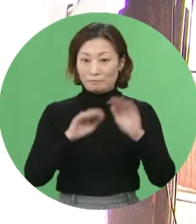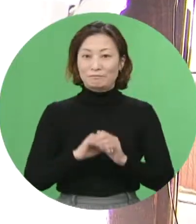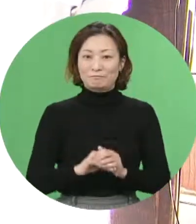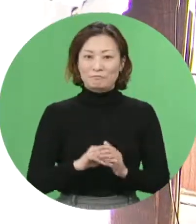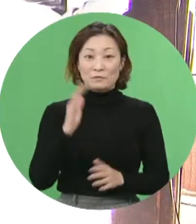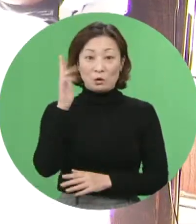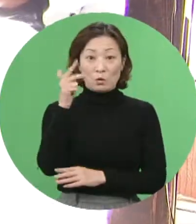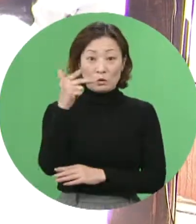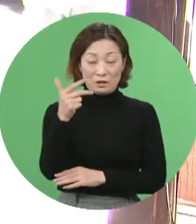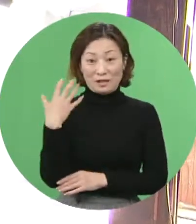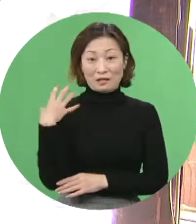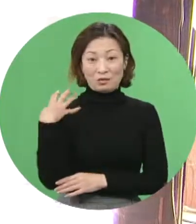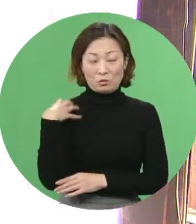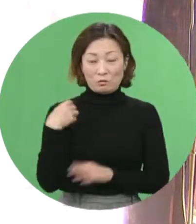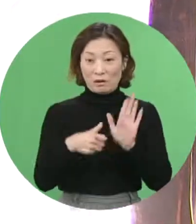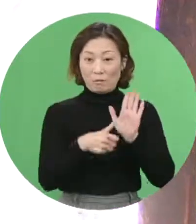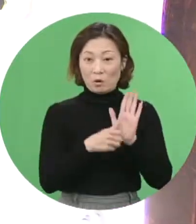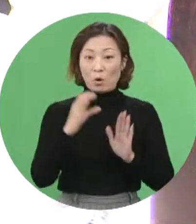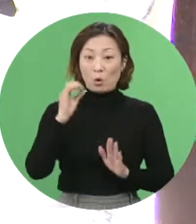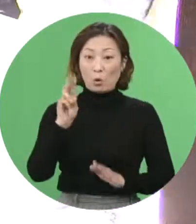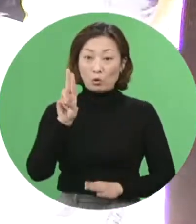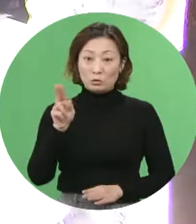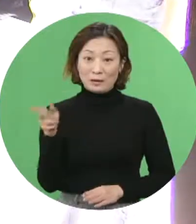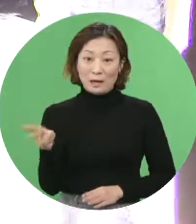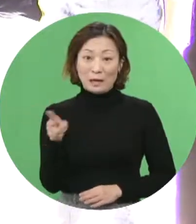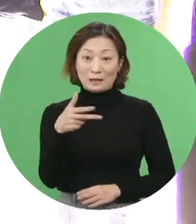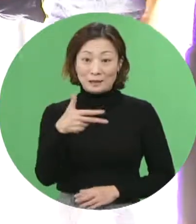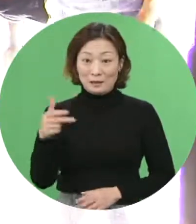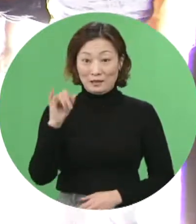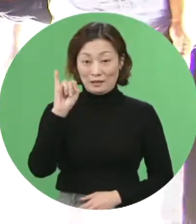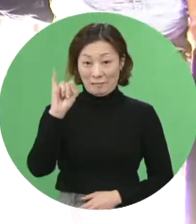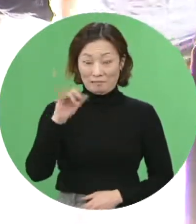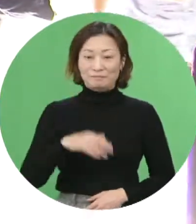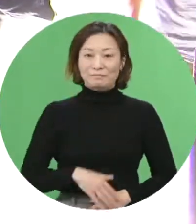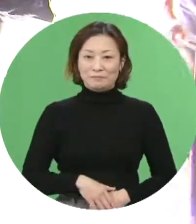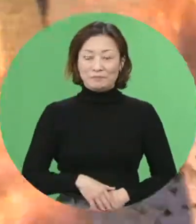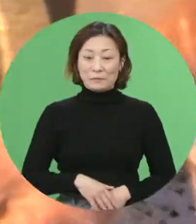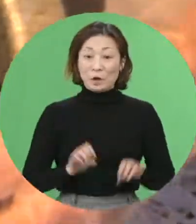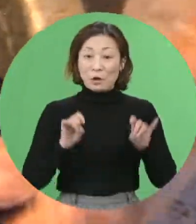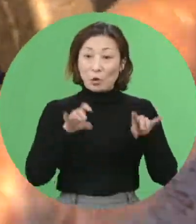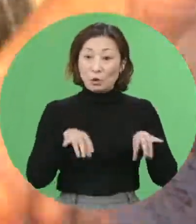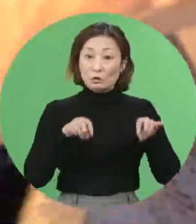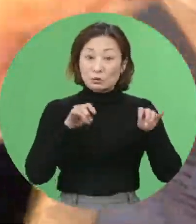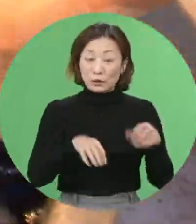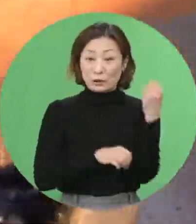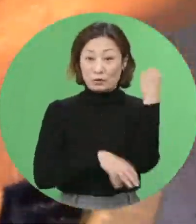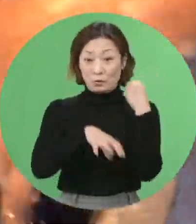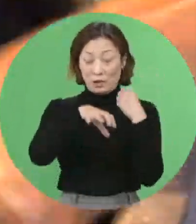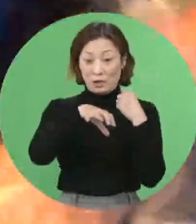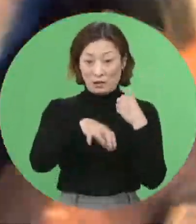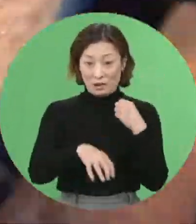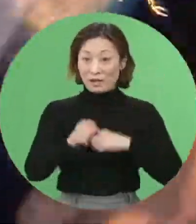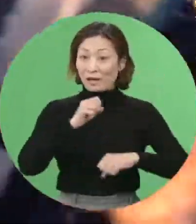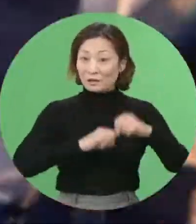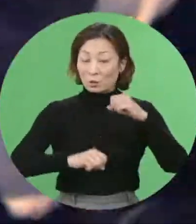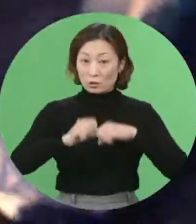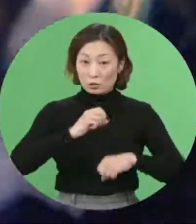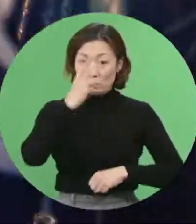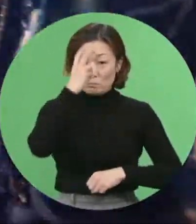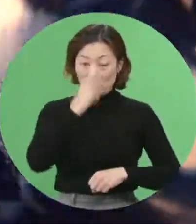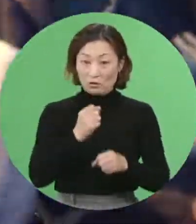講師を務めるのは王ハジさん。オーストラリアを拠点に活動している美術作家